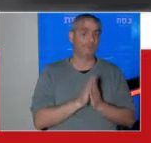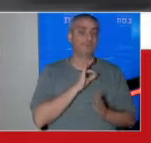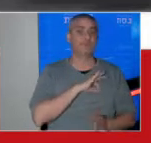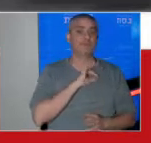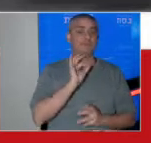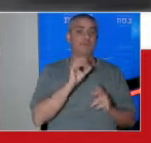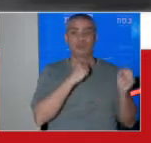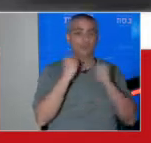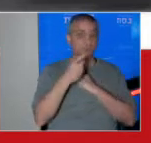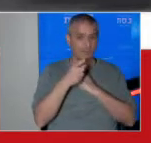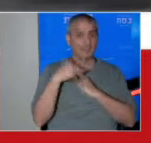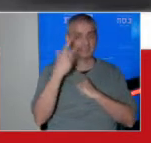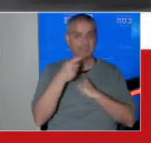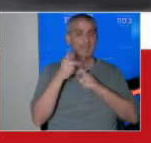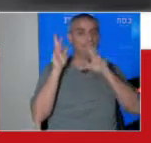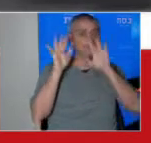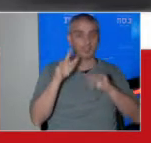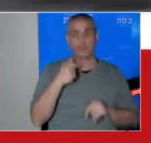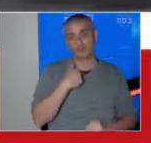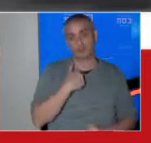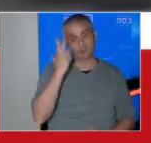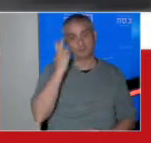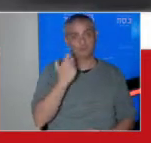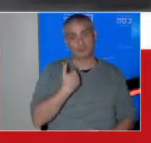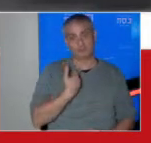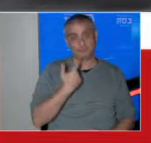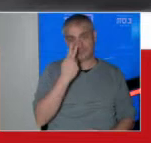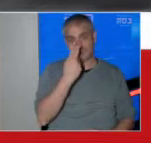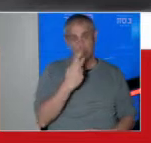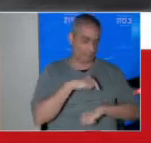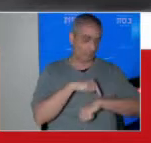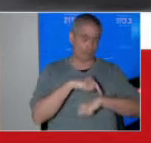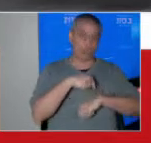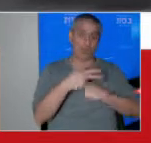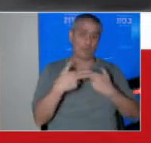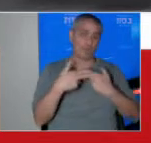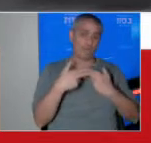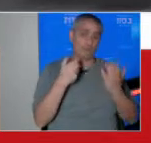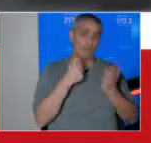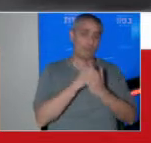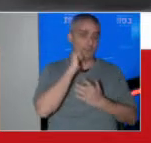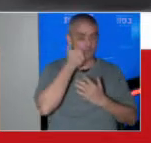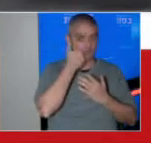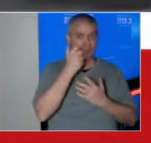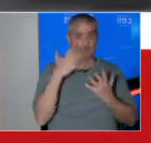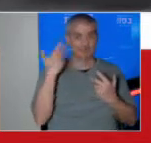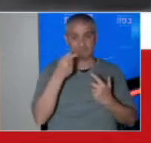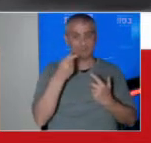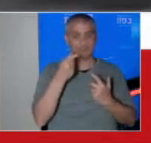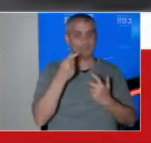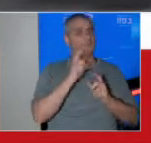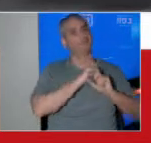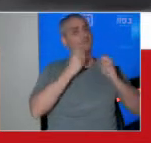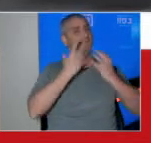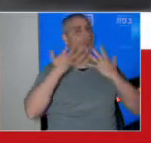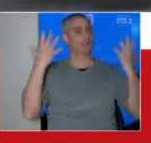המאפיינים של הסופה הזאת תהיה בעצם השלג שאנחנו צפויים לראות בשעות הקרובות עד מחר, זה יהיה בעצם